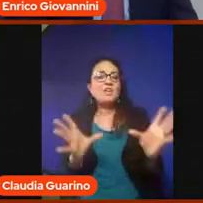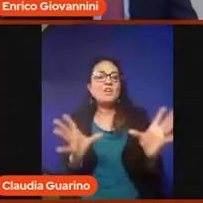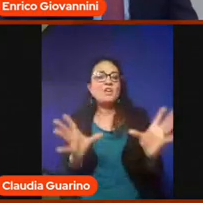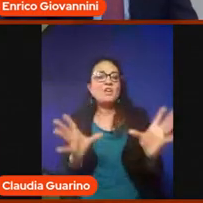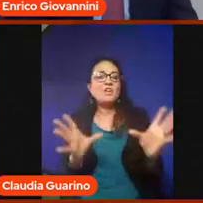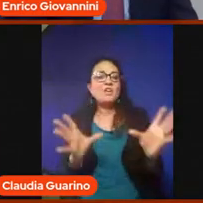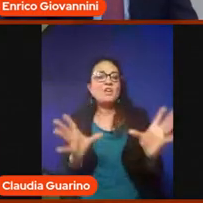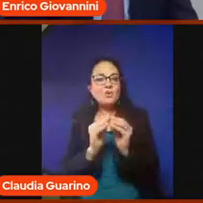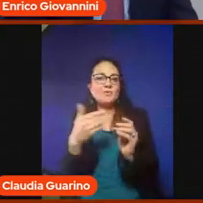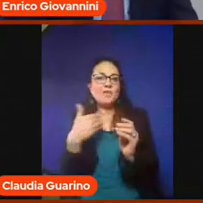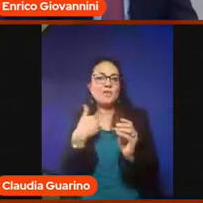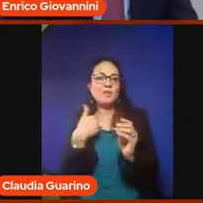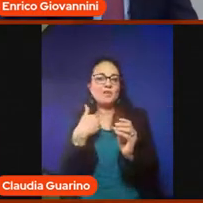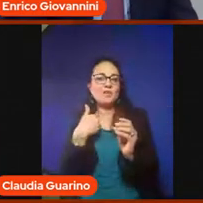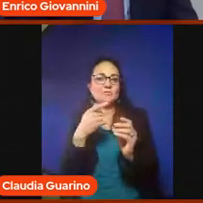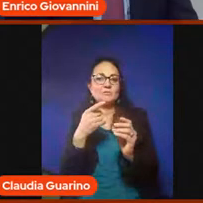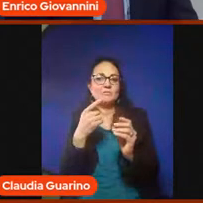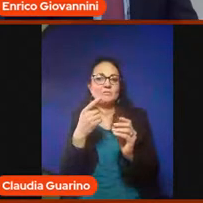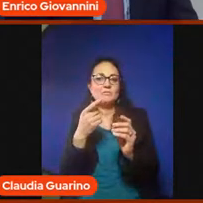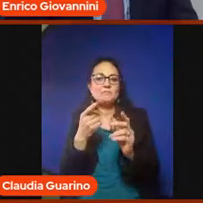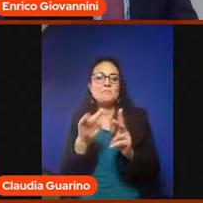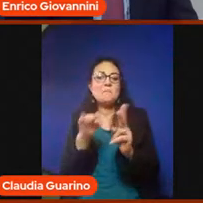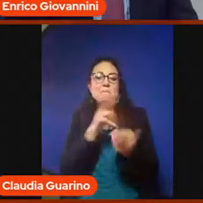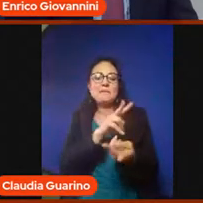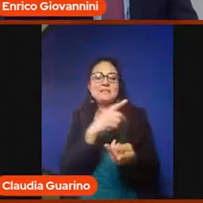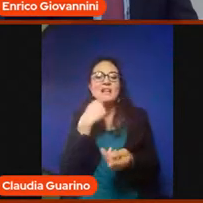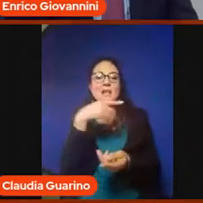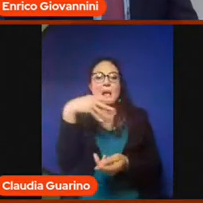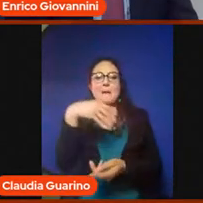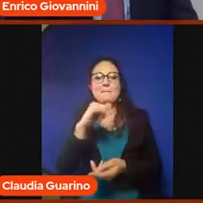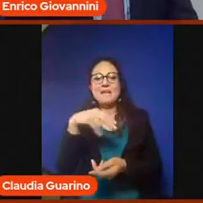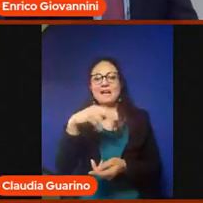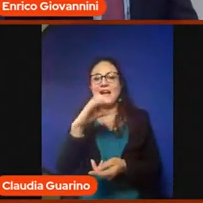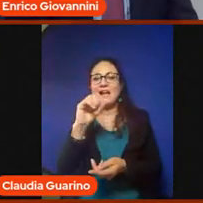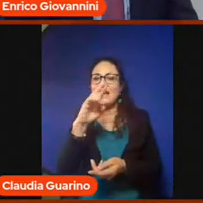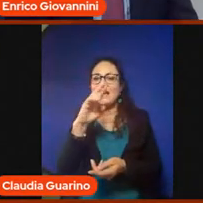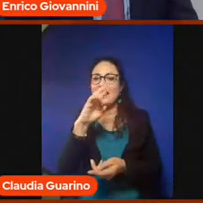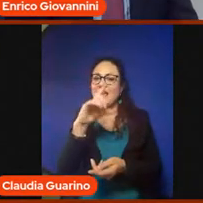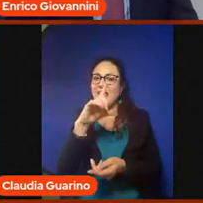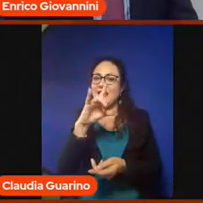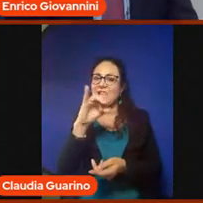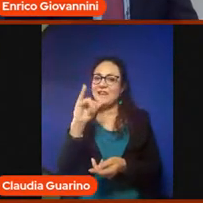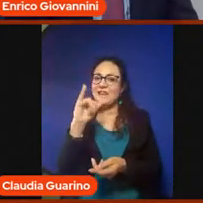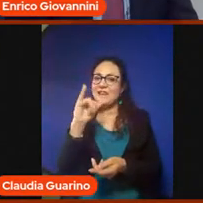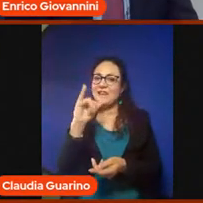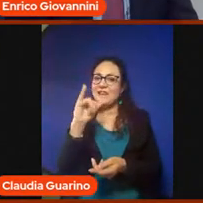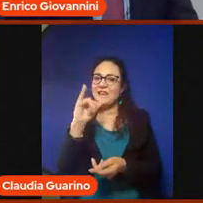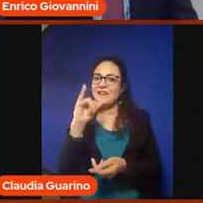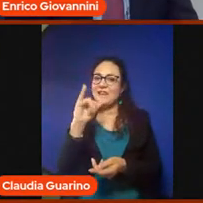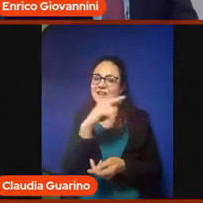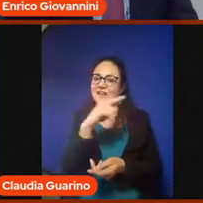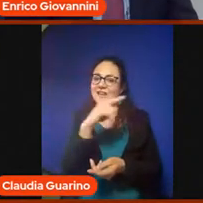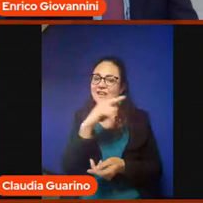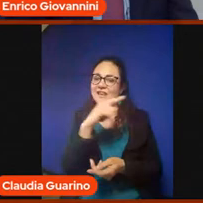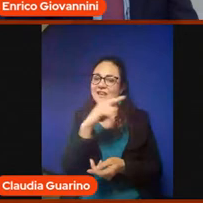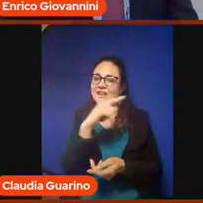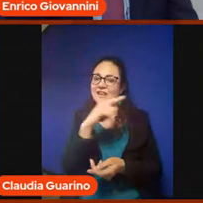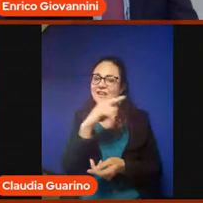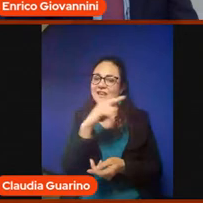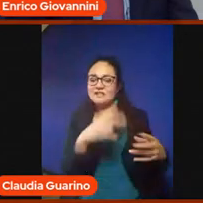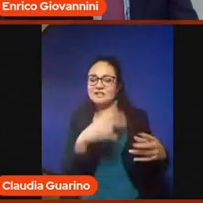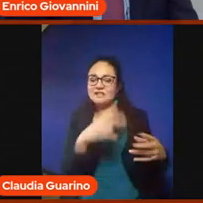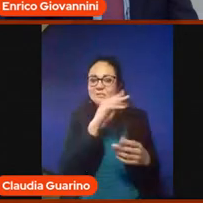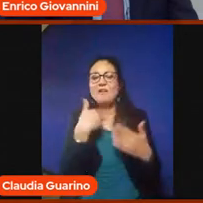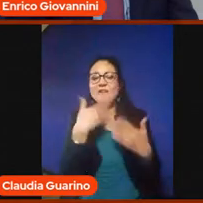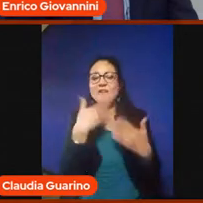Mingarelli, anche perché abbiamo poi un'intervista al Ministro, voglio solo ringraziare per la partecipazione.